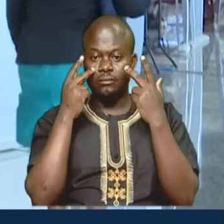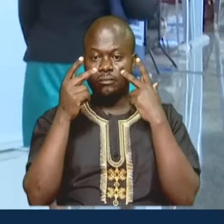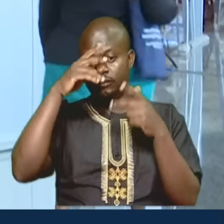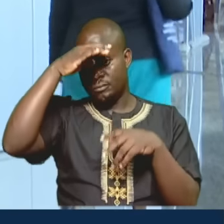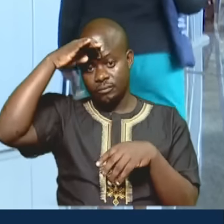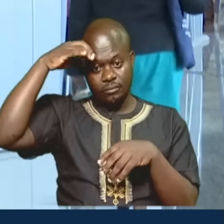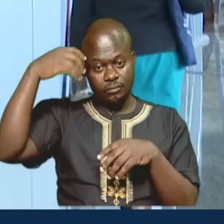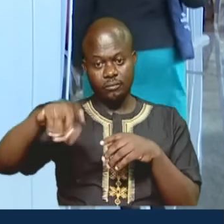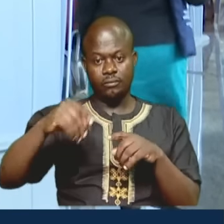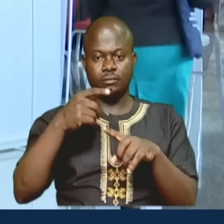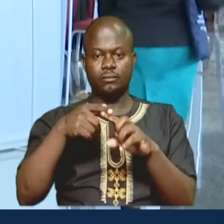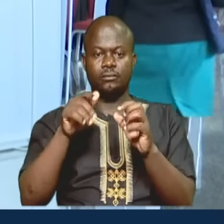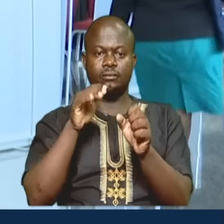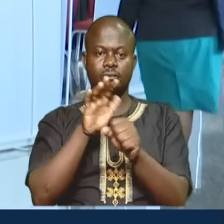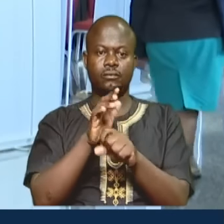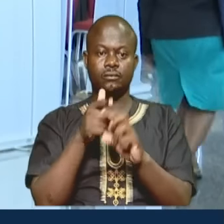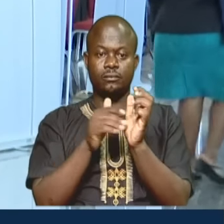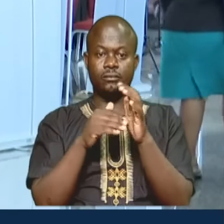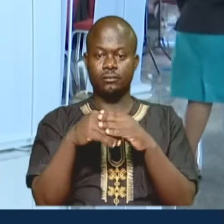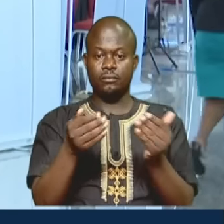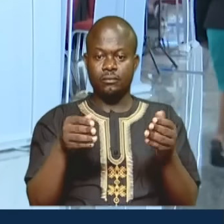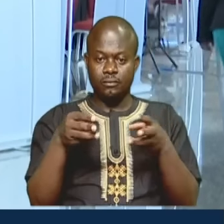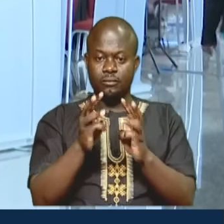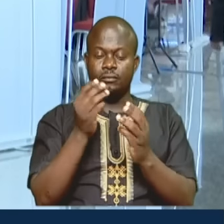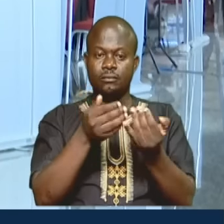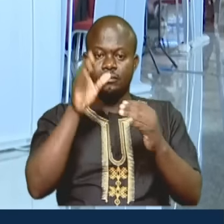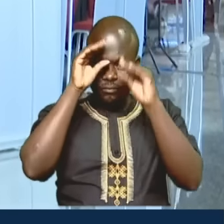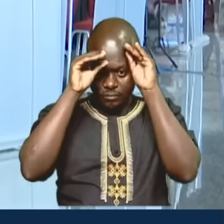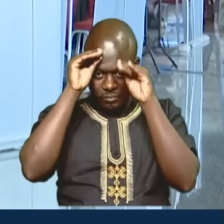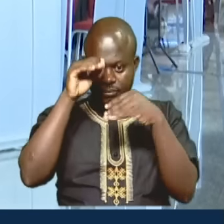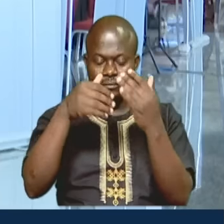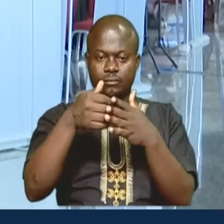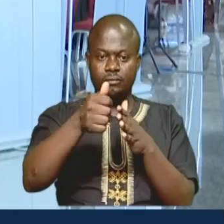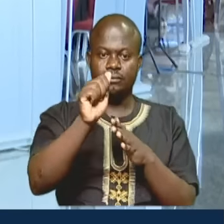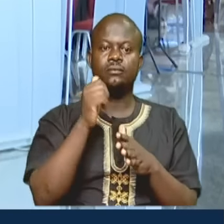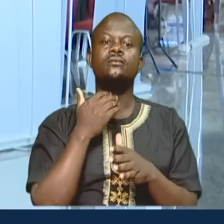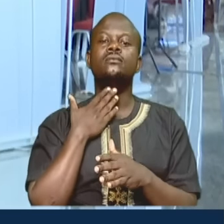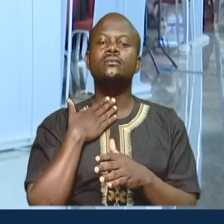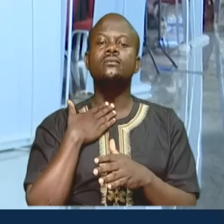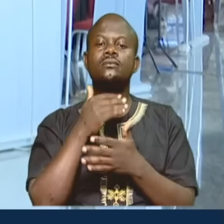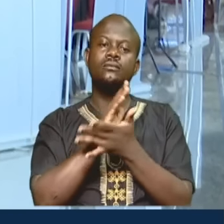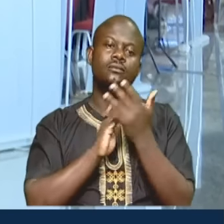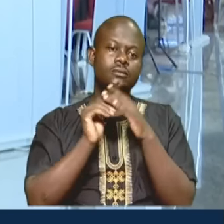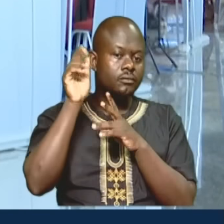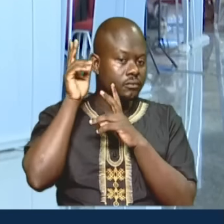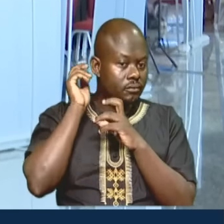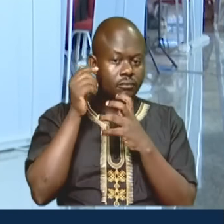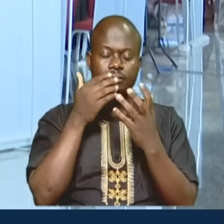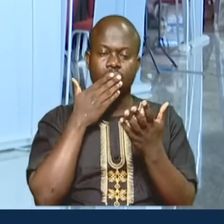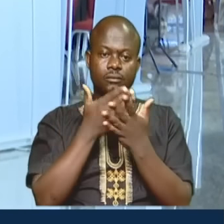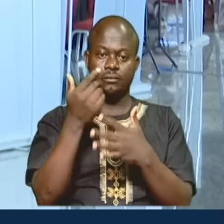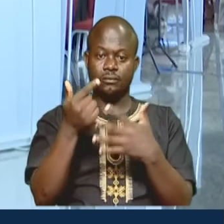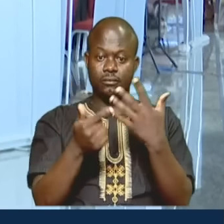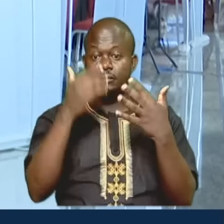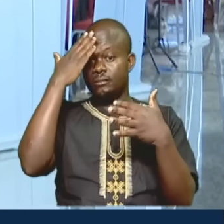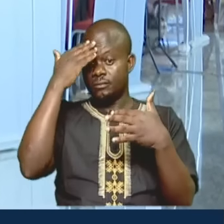bigorana kandi umwana mu buryo abana biga abashaka harushobora kumva neza ikintu